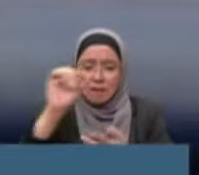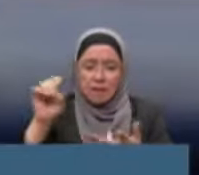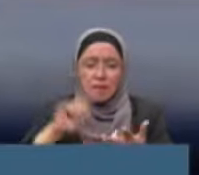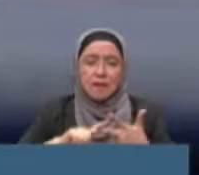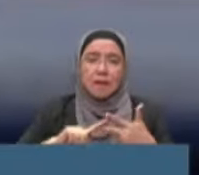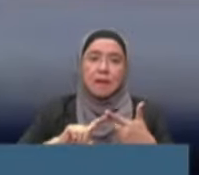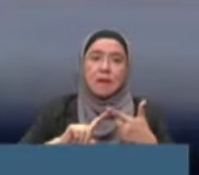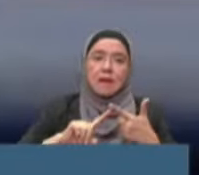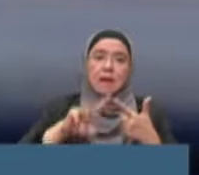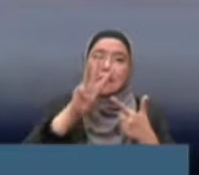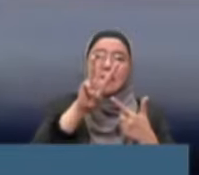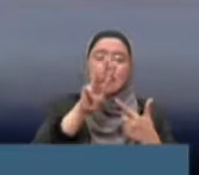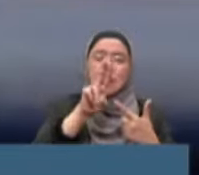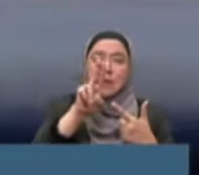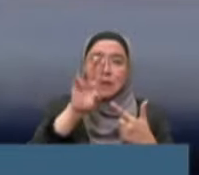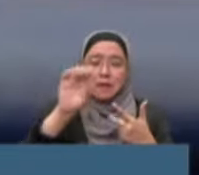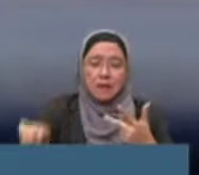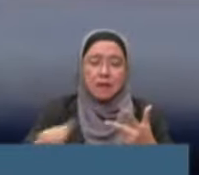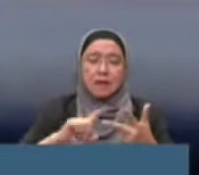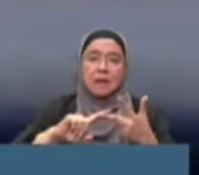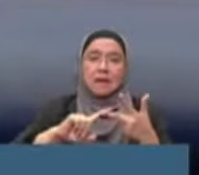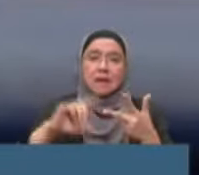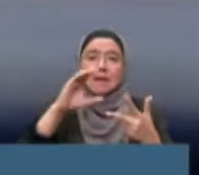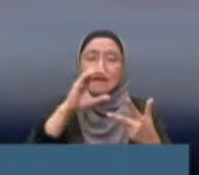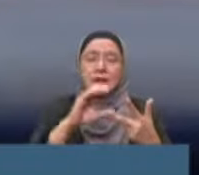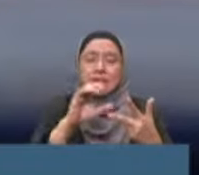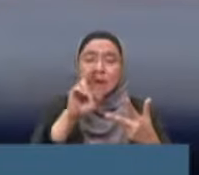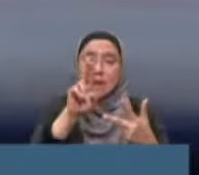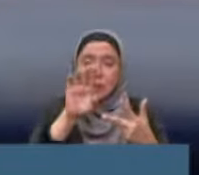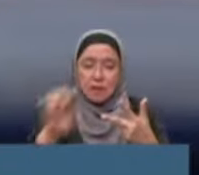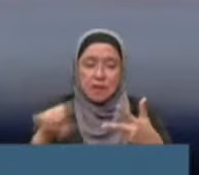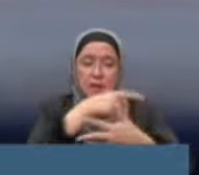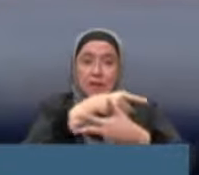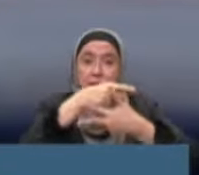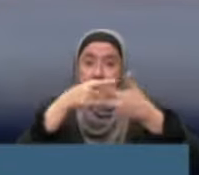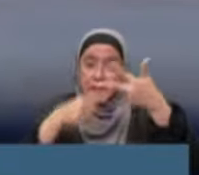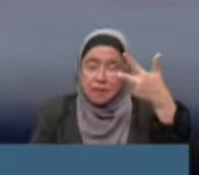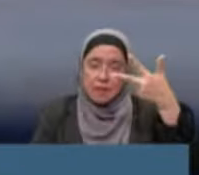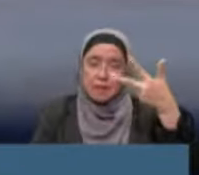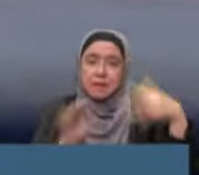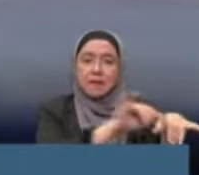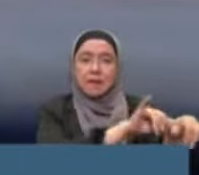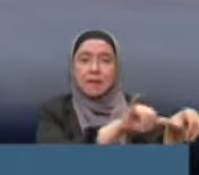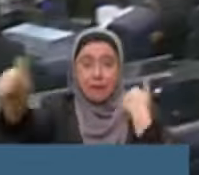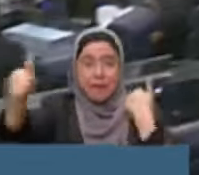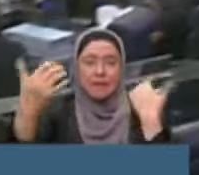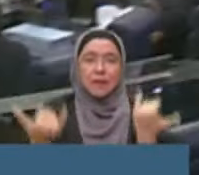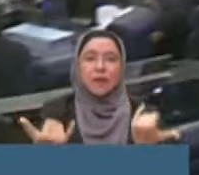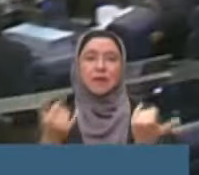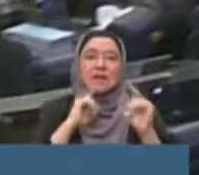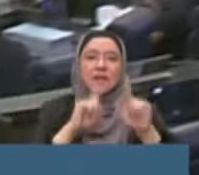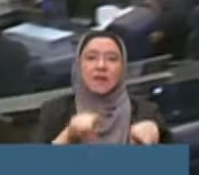carbon usage effectiveness. Ini untuk mengukur pelepasan karbon oleh pusat data.